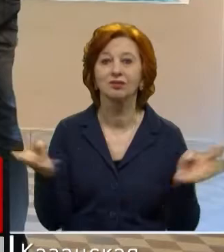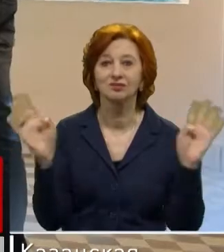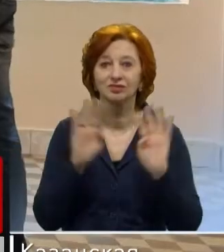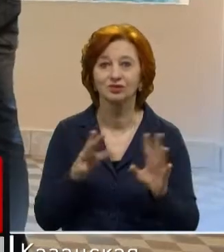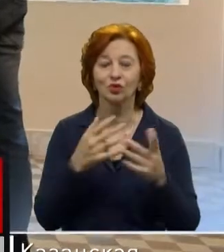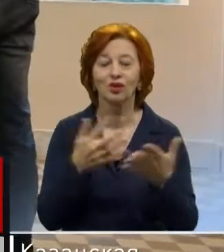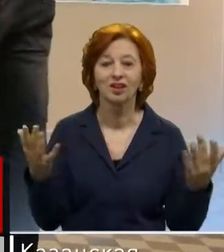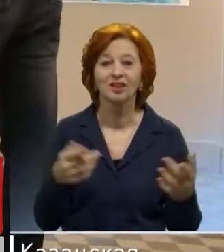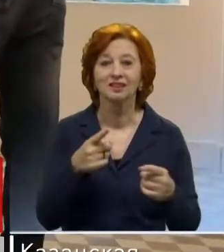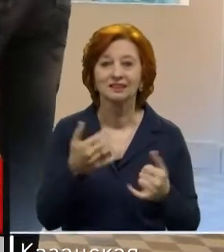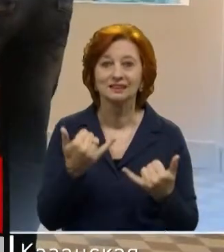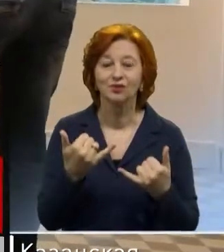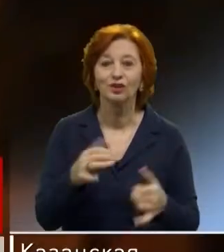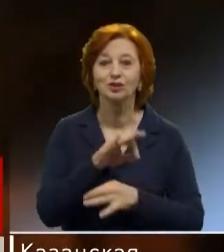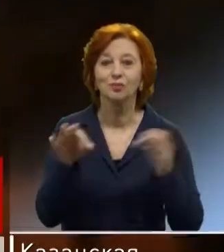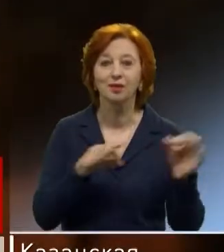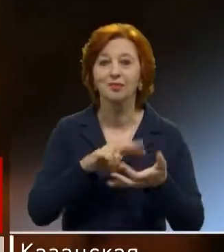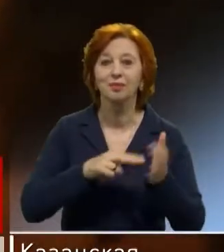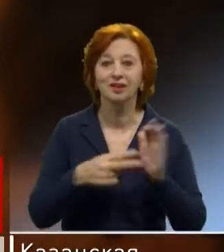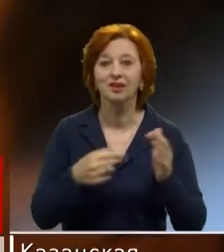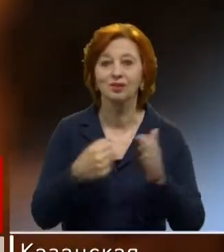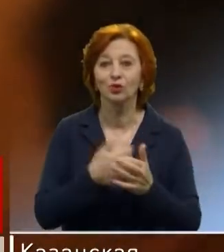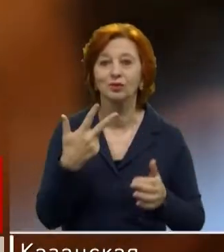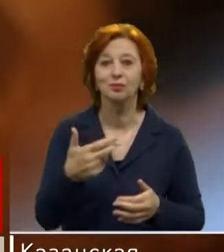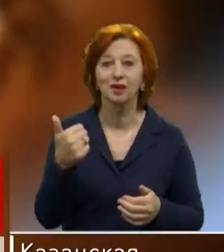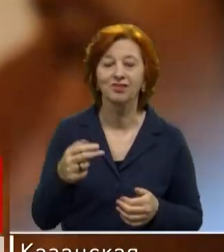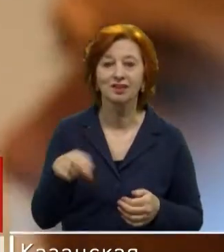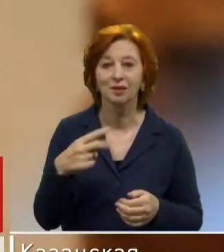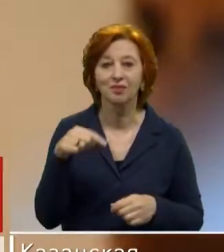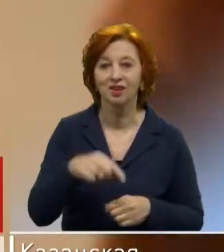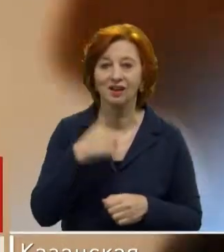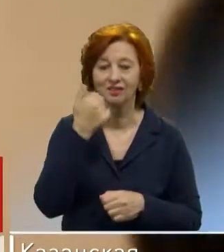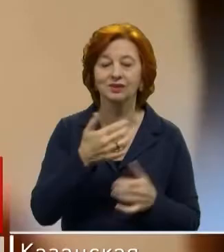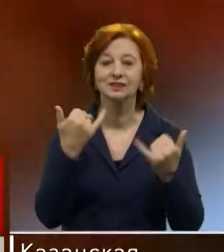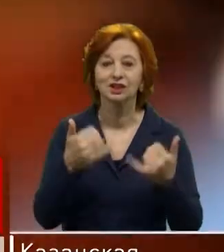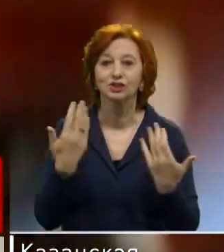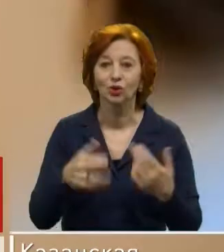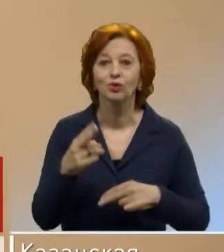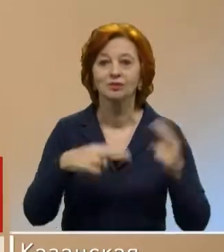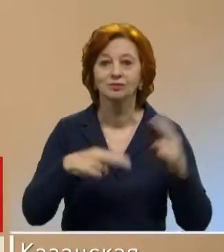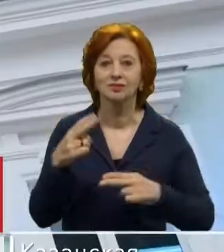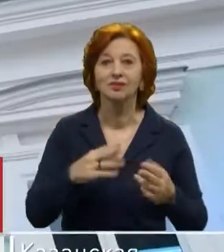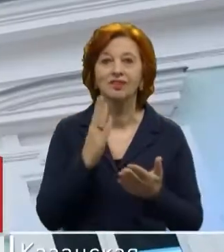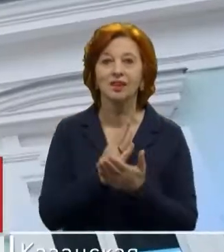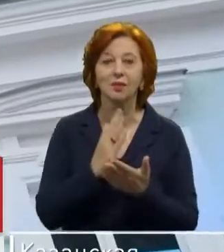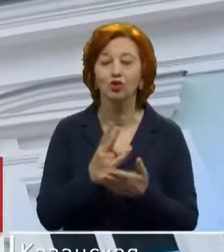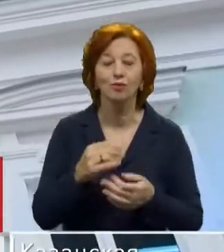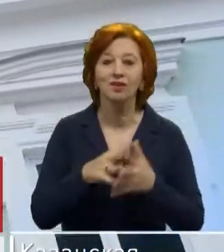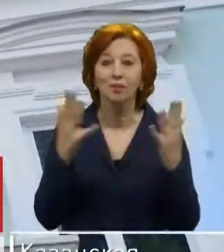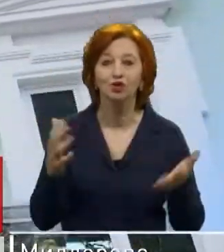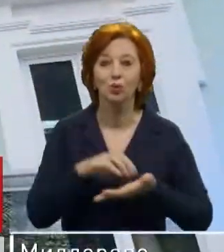жилища. Завершить строительство планируют до 31 декабря этого года. Сейчас Люцифер обитает в небольшом помещении